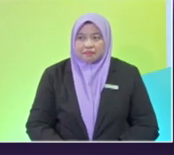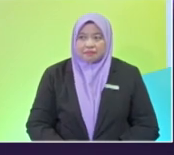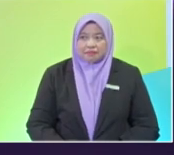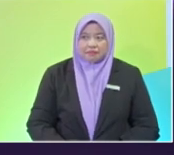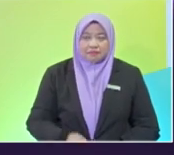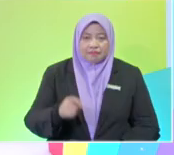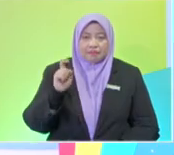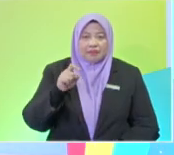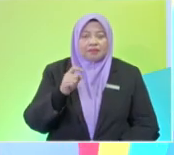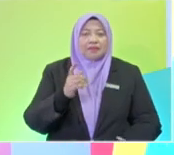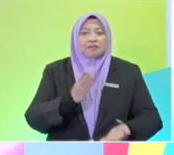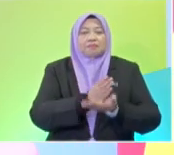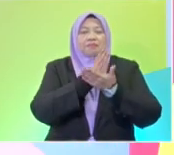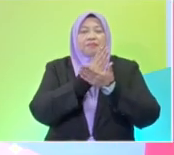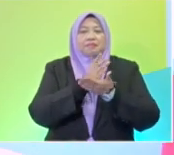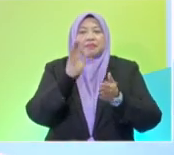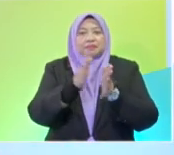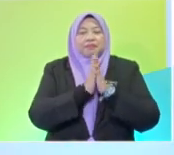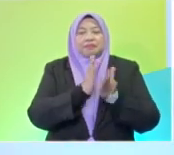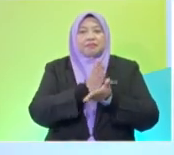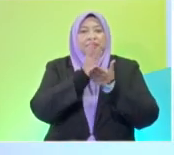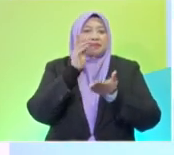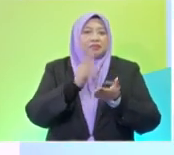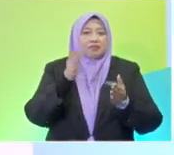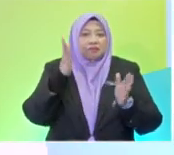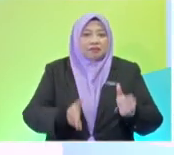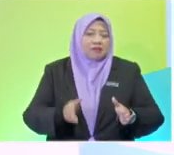pengawasan bantuan ibu bapak atau guru